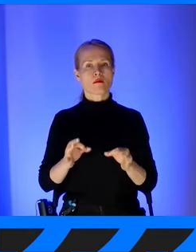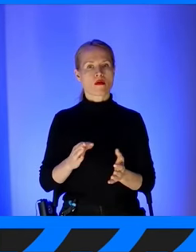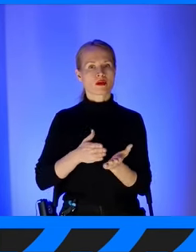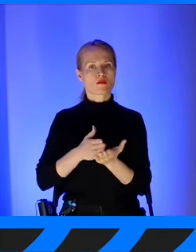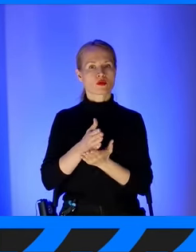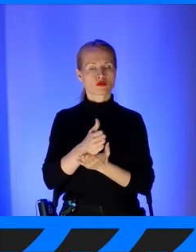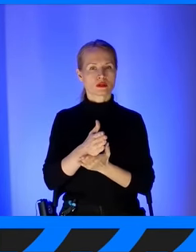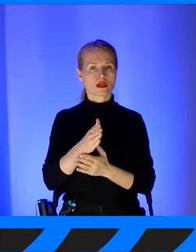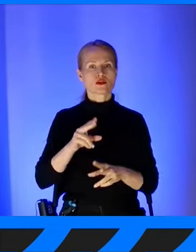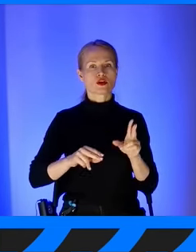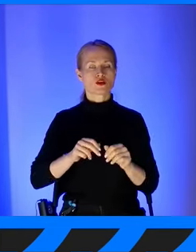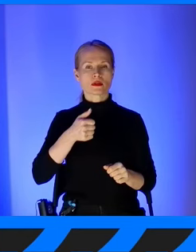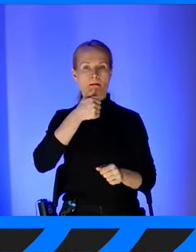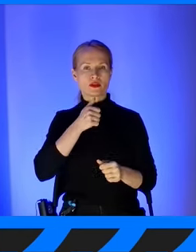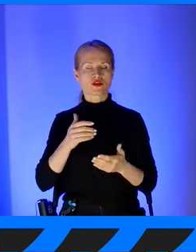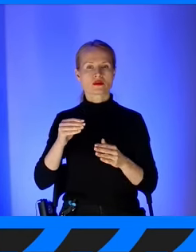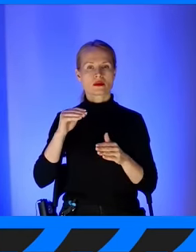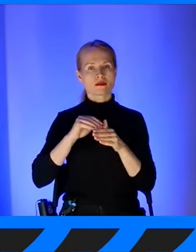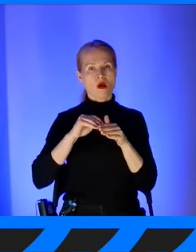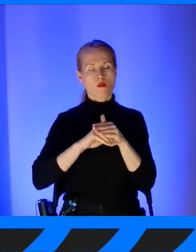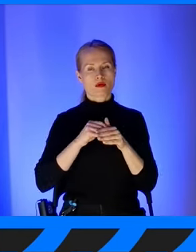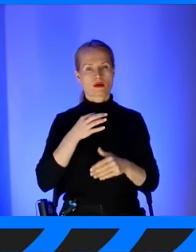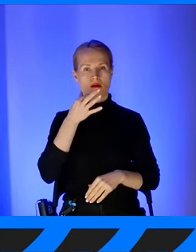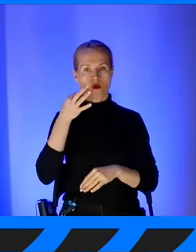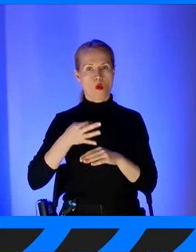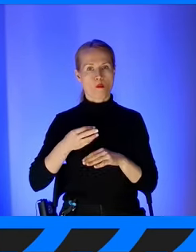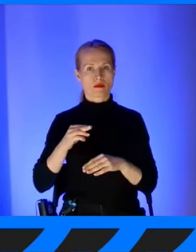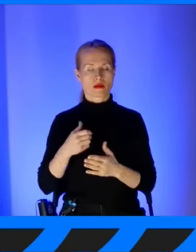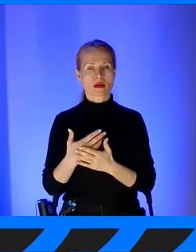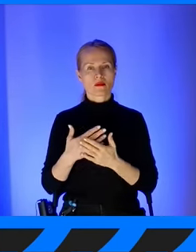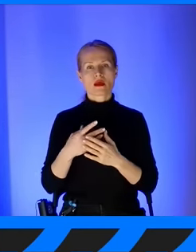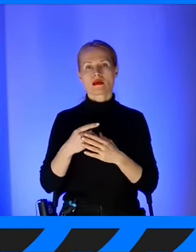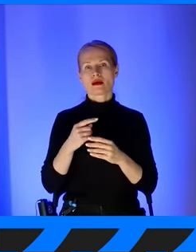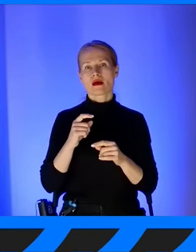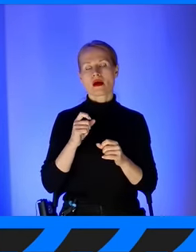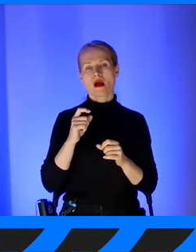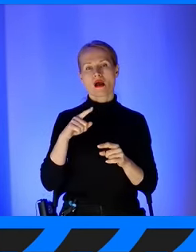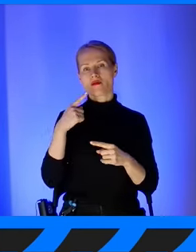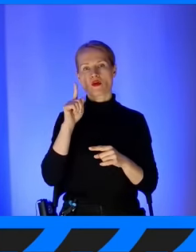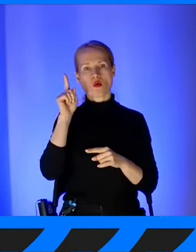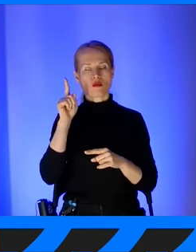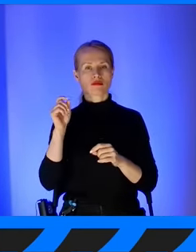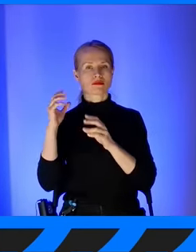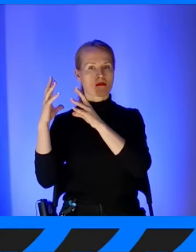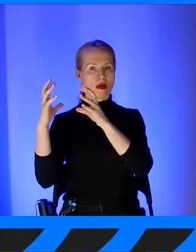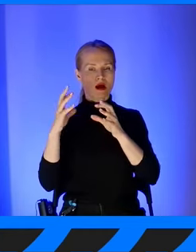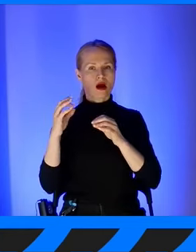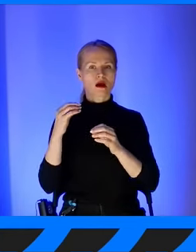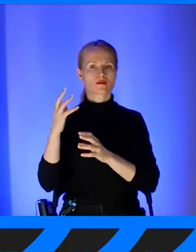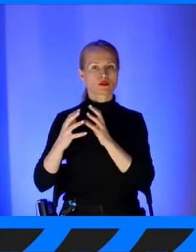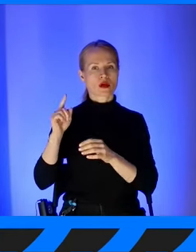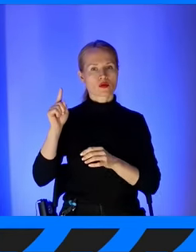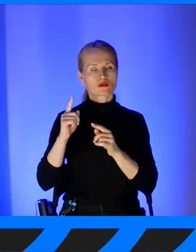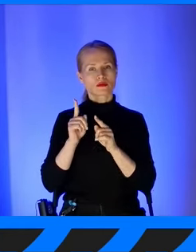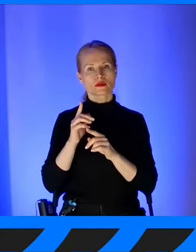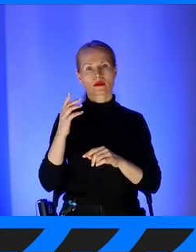эмпирически накопленного опыта там тоже вот я ссылают облака где-то наверное года там с пятнадцатого я с ними работал даже когда они толь вот ещё не